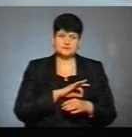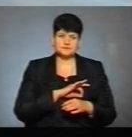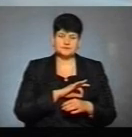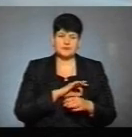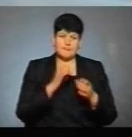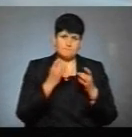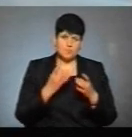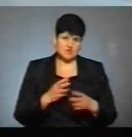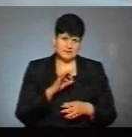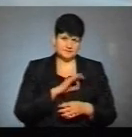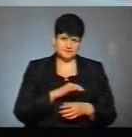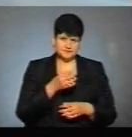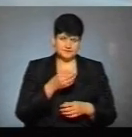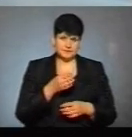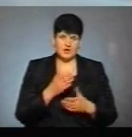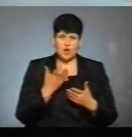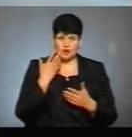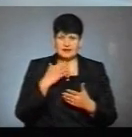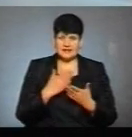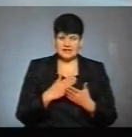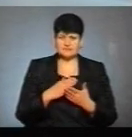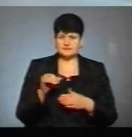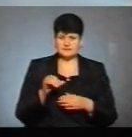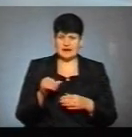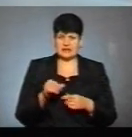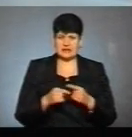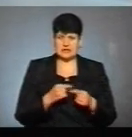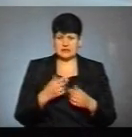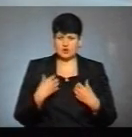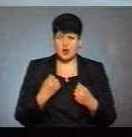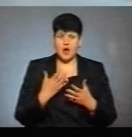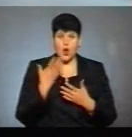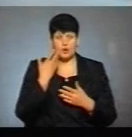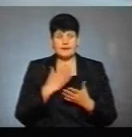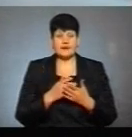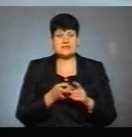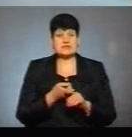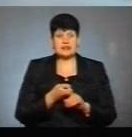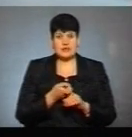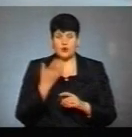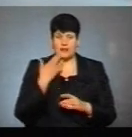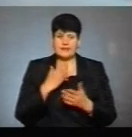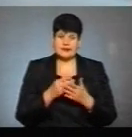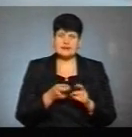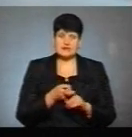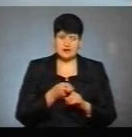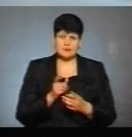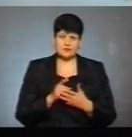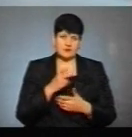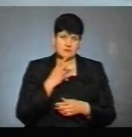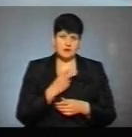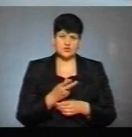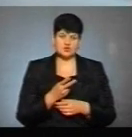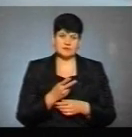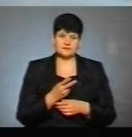просте вживання, коли просто є шкідливі наслідки для здоров'я, а коли вже є залежність. Коли є залежність, то ми мусимо бачити